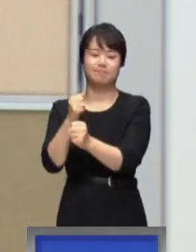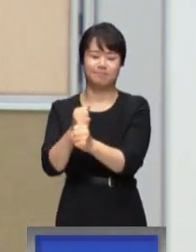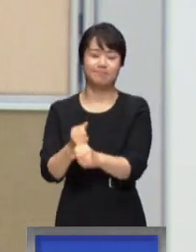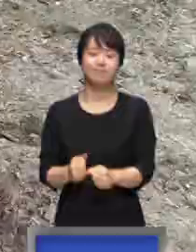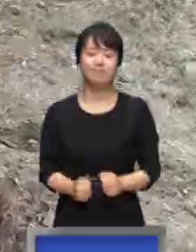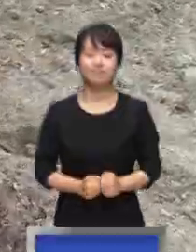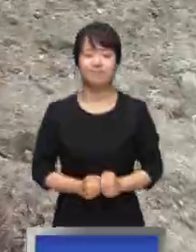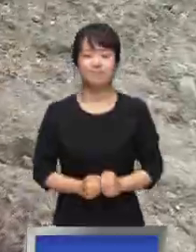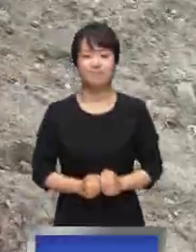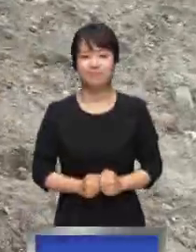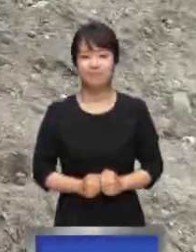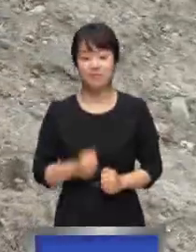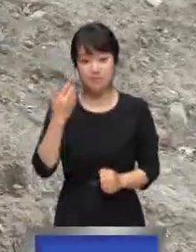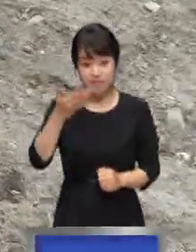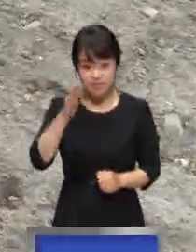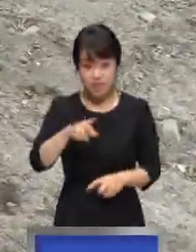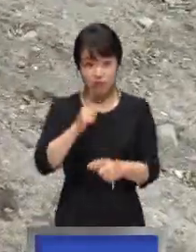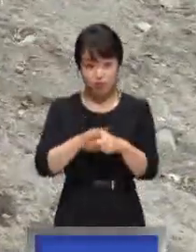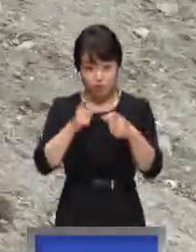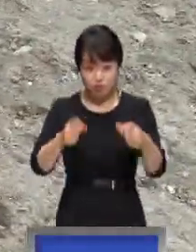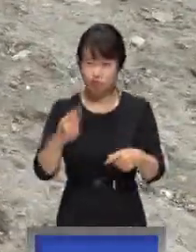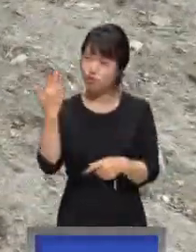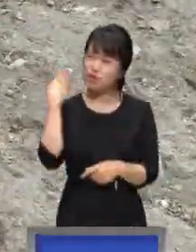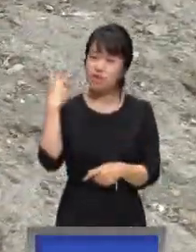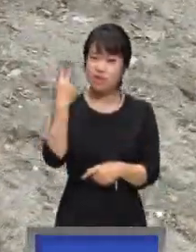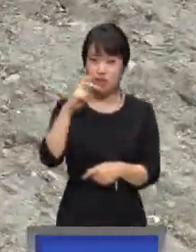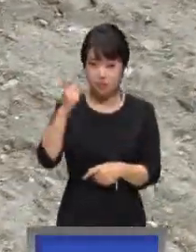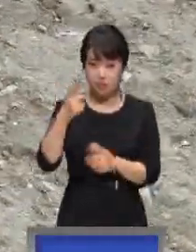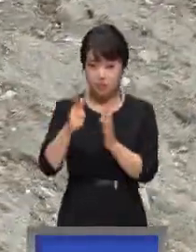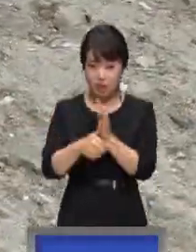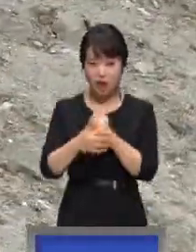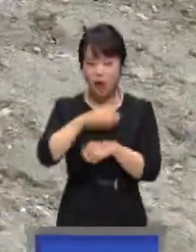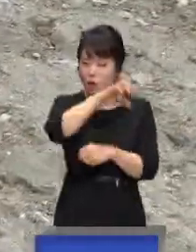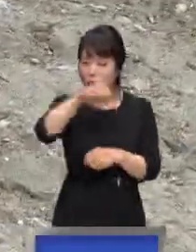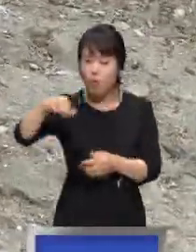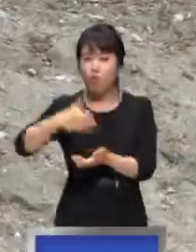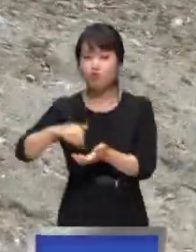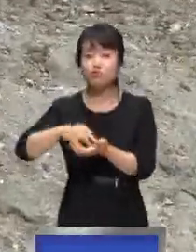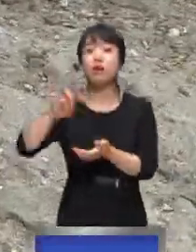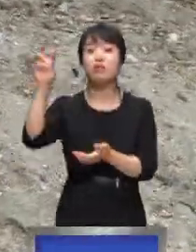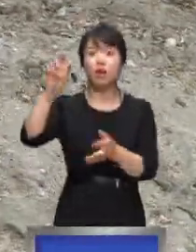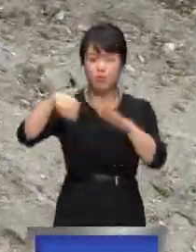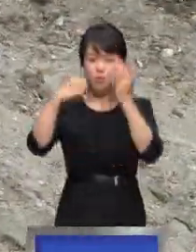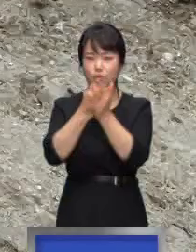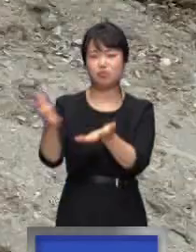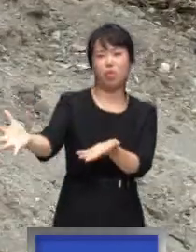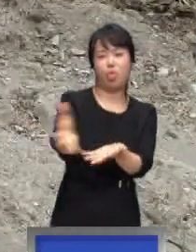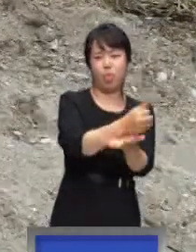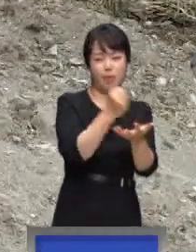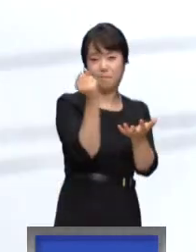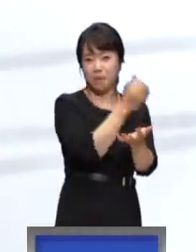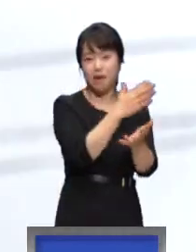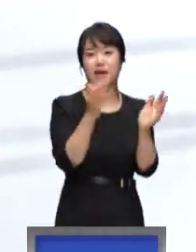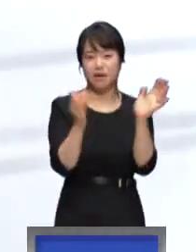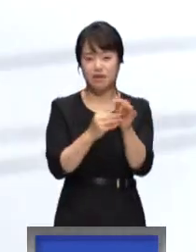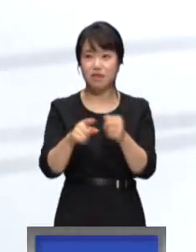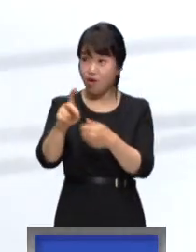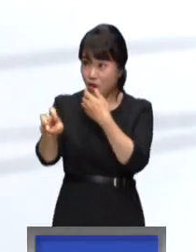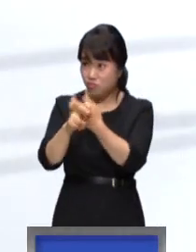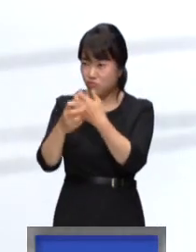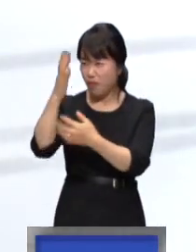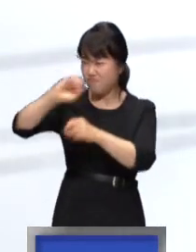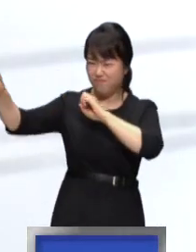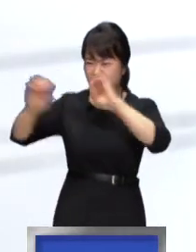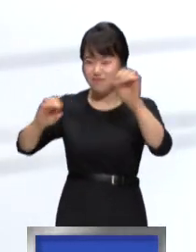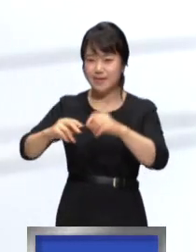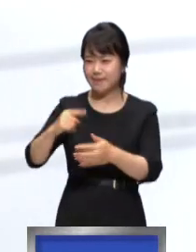되었습니다. 하지만 중구는 지난 2016년 관내 30개 지정 게시대를 모두 철거했습니다. 불법 현수막을